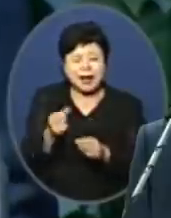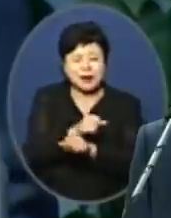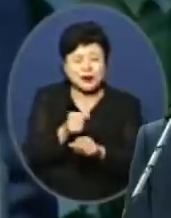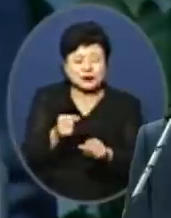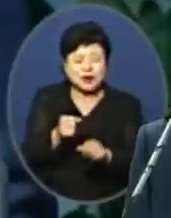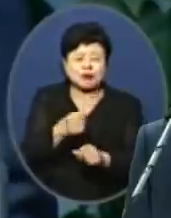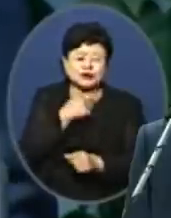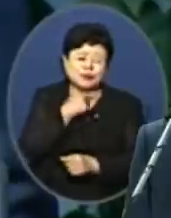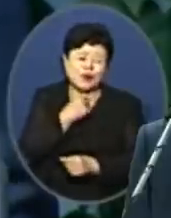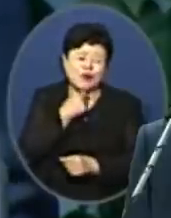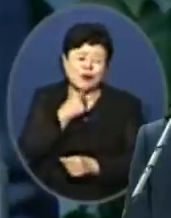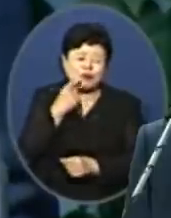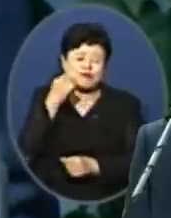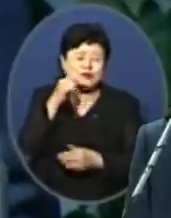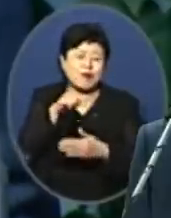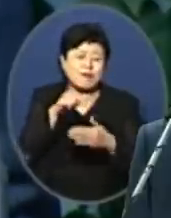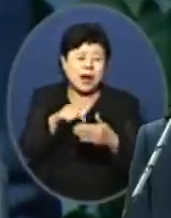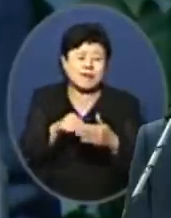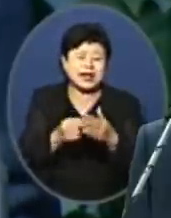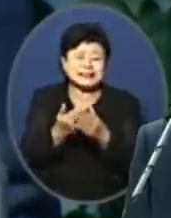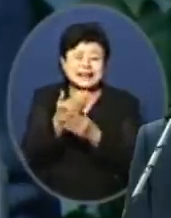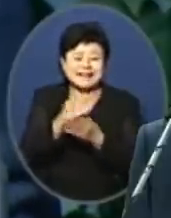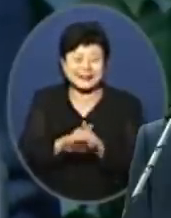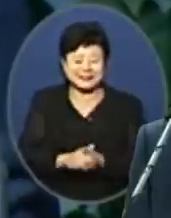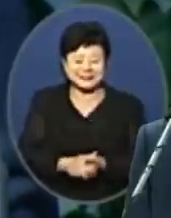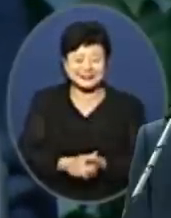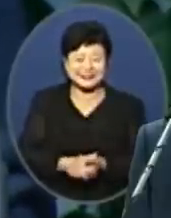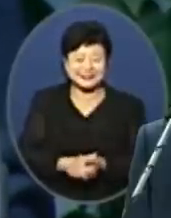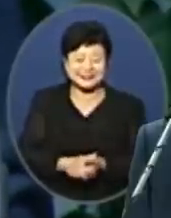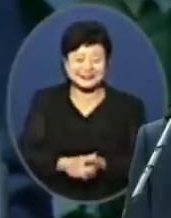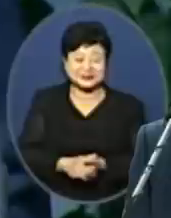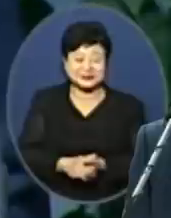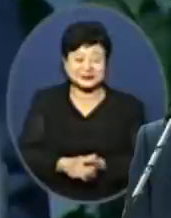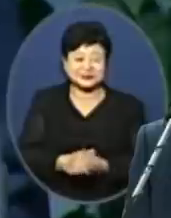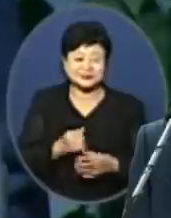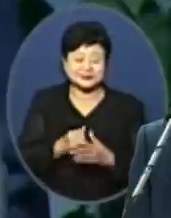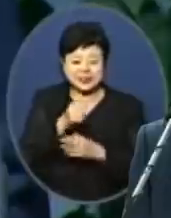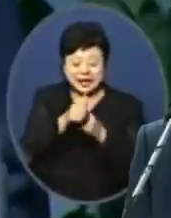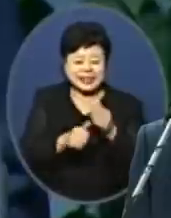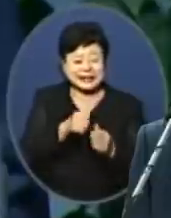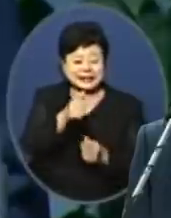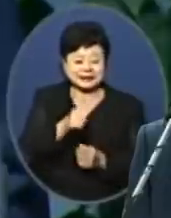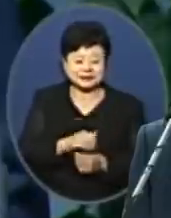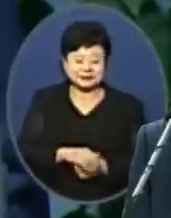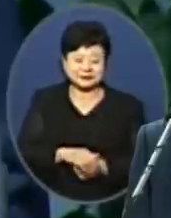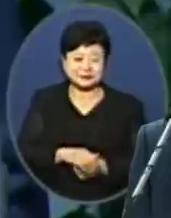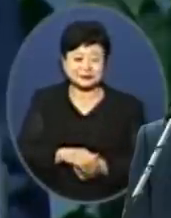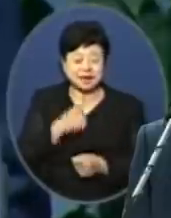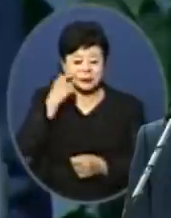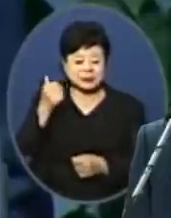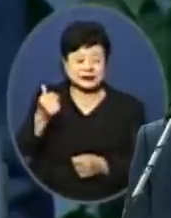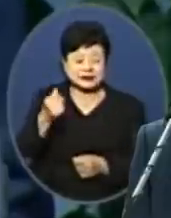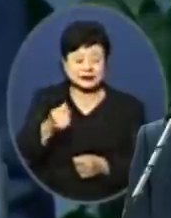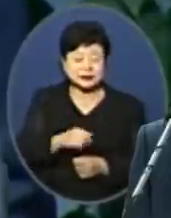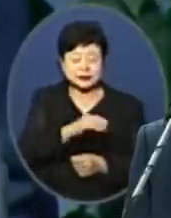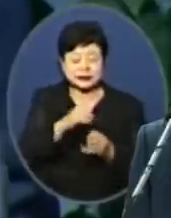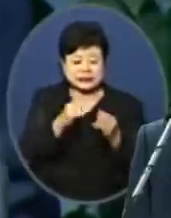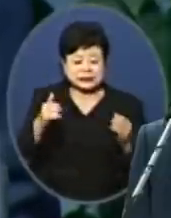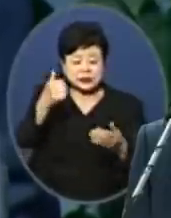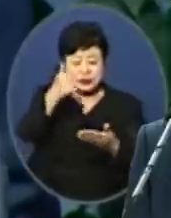용서할 마음이 부모 마음 속에 생기는 것입니다. 그래서 하나님 아버지께서 인류의